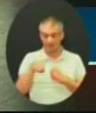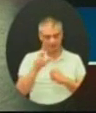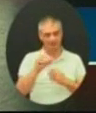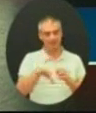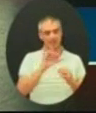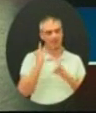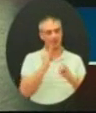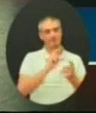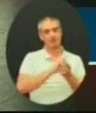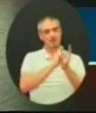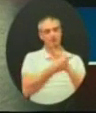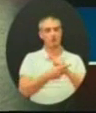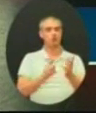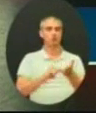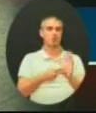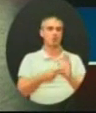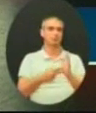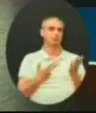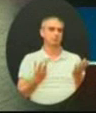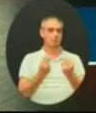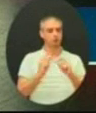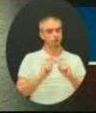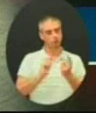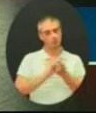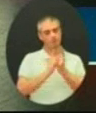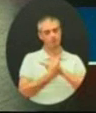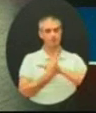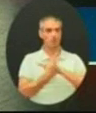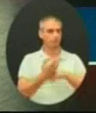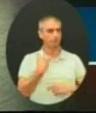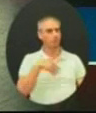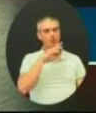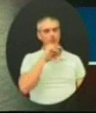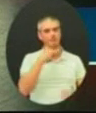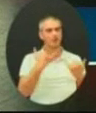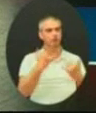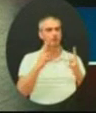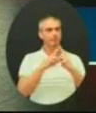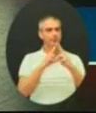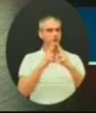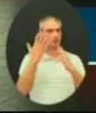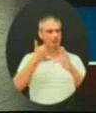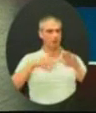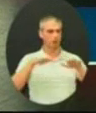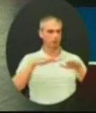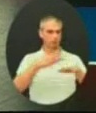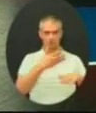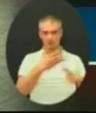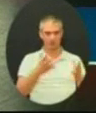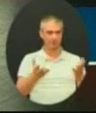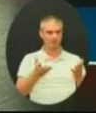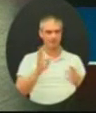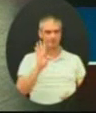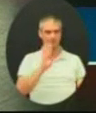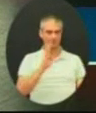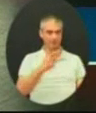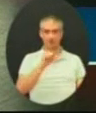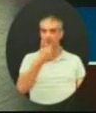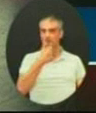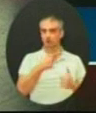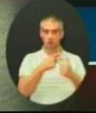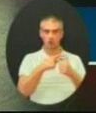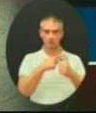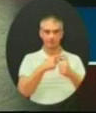באמת לבוא עם איזושהי תוכנית של משהו חלופי אחר. בוא נדבר עכשיו על הפגישות כן. שהיו לראש הממשלה נתניהו, קודם כל